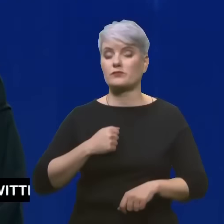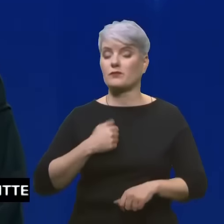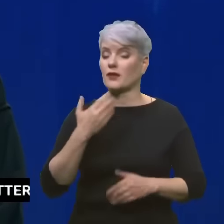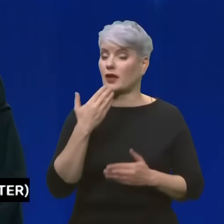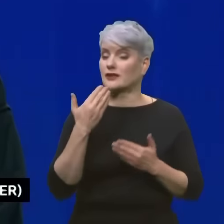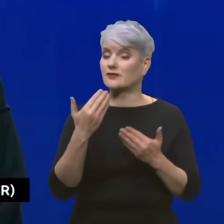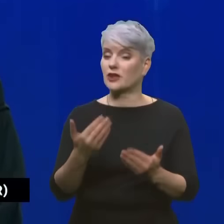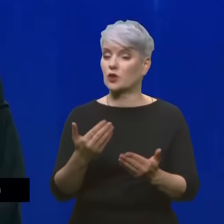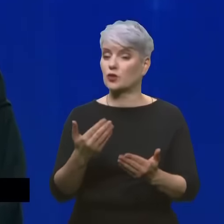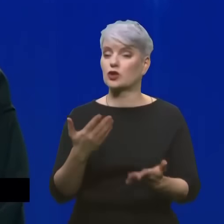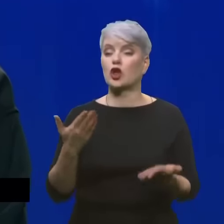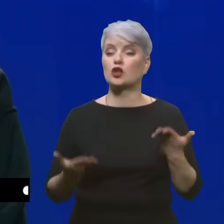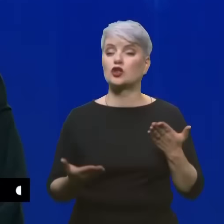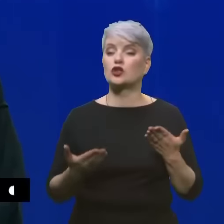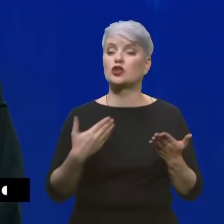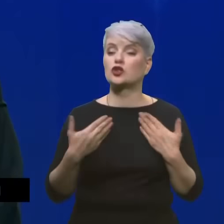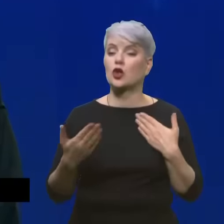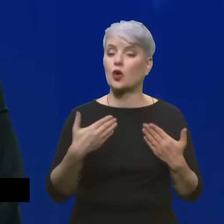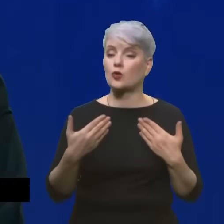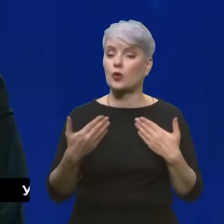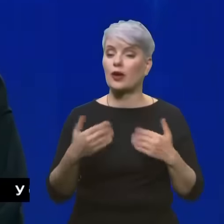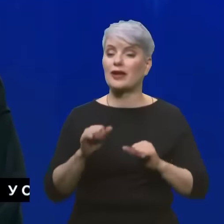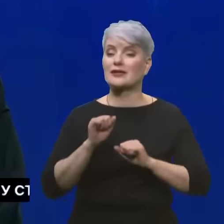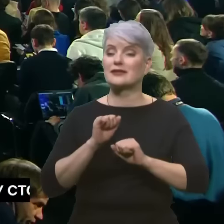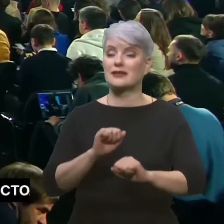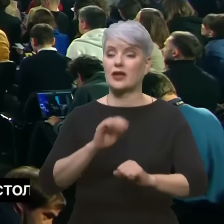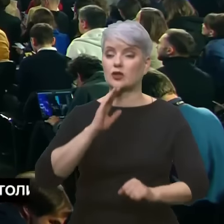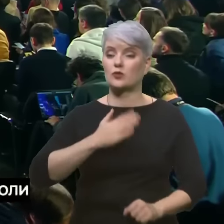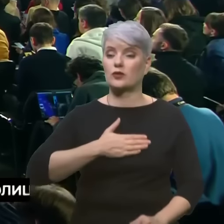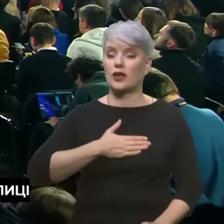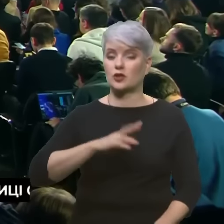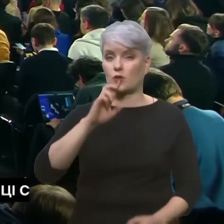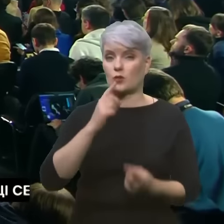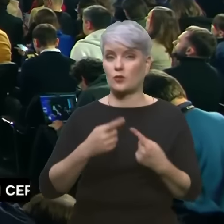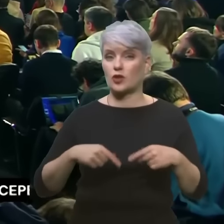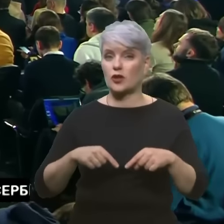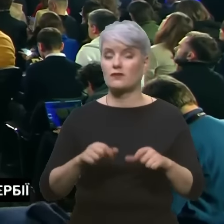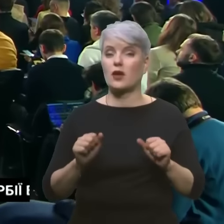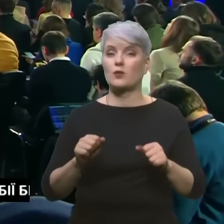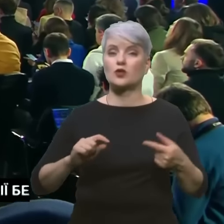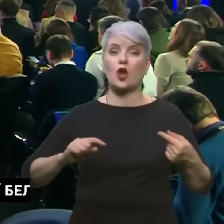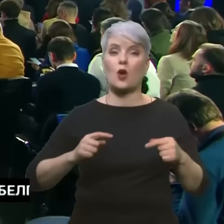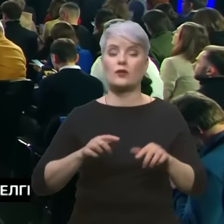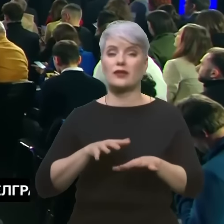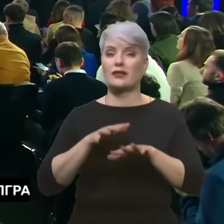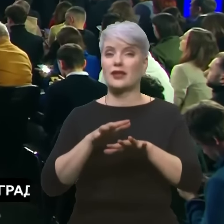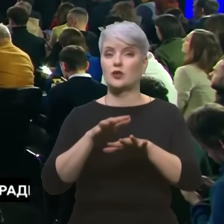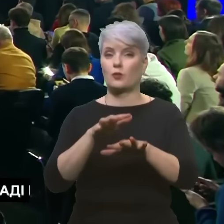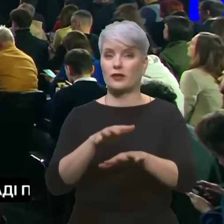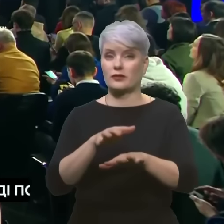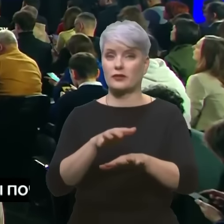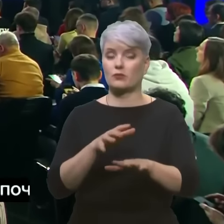звернулись щодо захисту нашої держави і потенційних контрнаступальних дій,